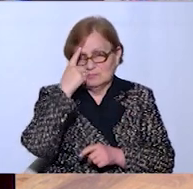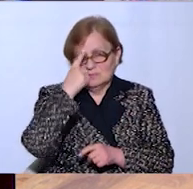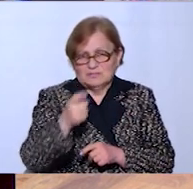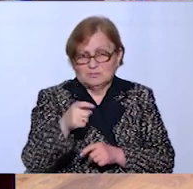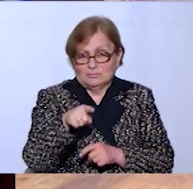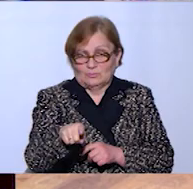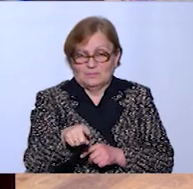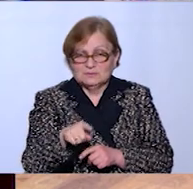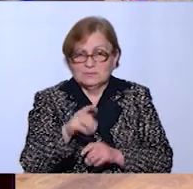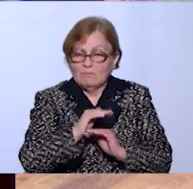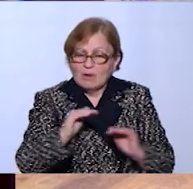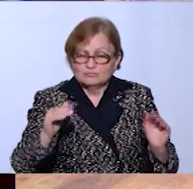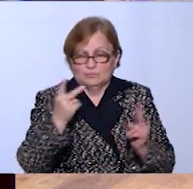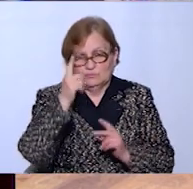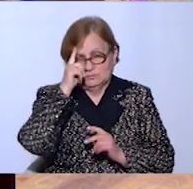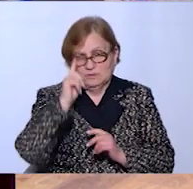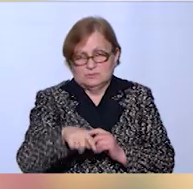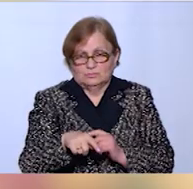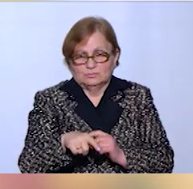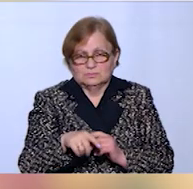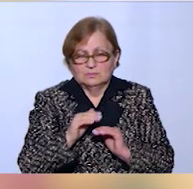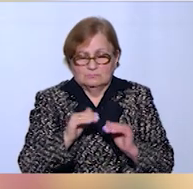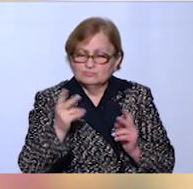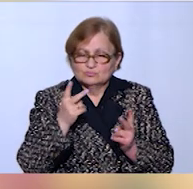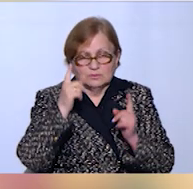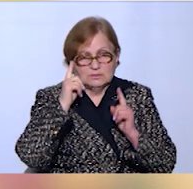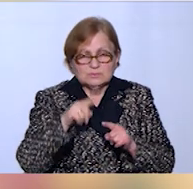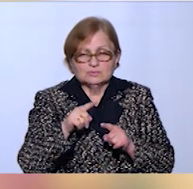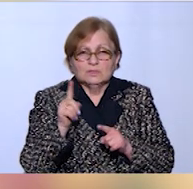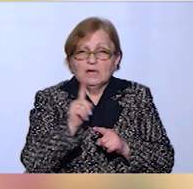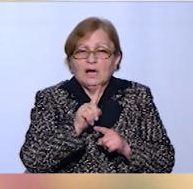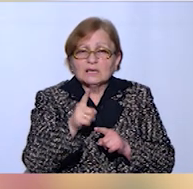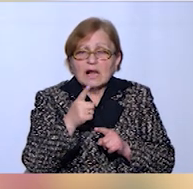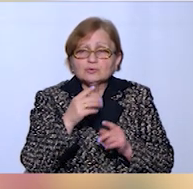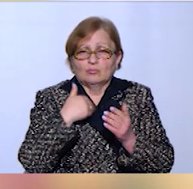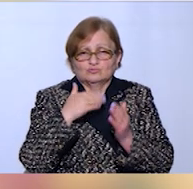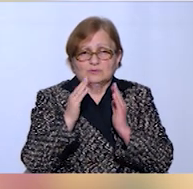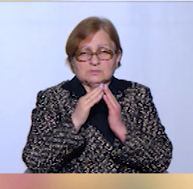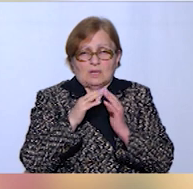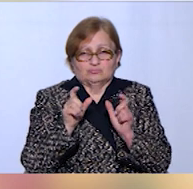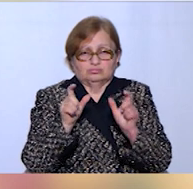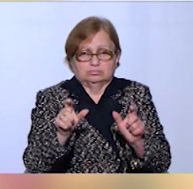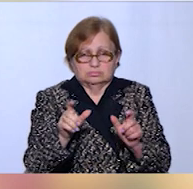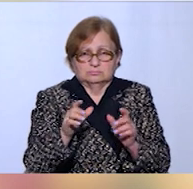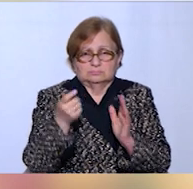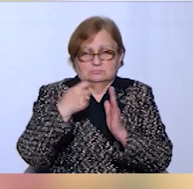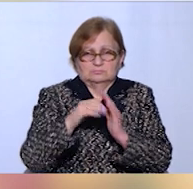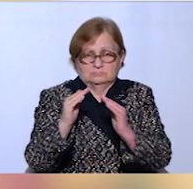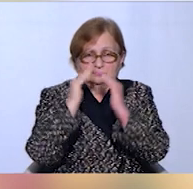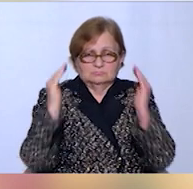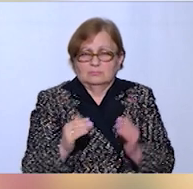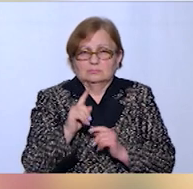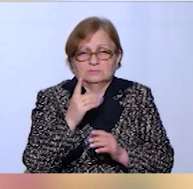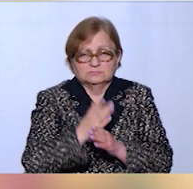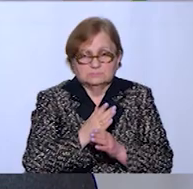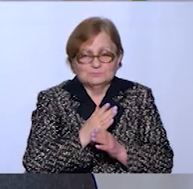რომ უფროსები მას აუცილებლად დაიცავენ და იზრუნებენ მის უსაფრთხოებაზე და ისინი არ არიან მარტო, ვთქვათ,